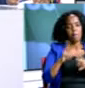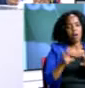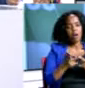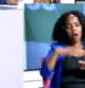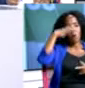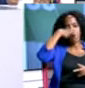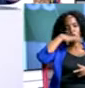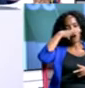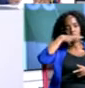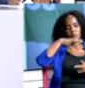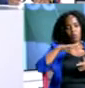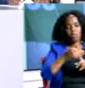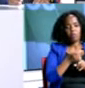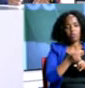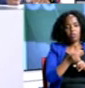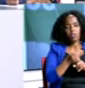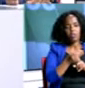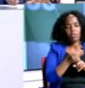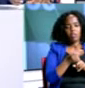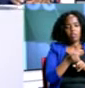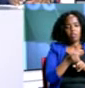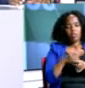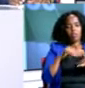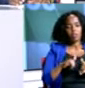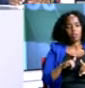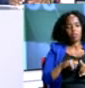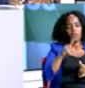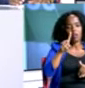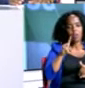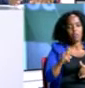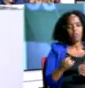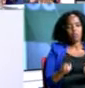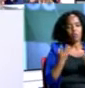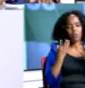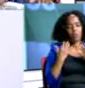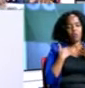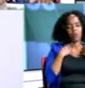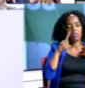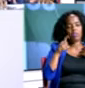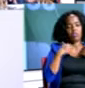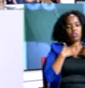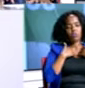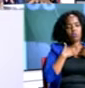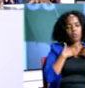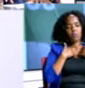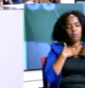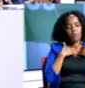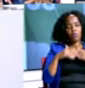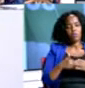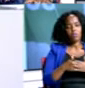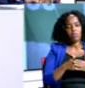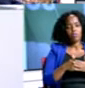o'aatii wal qabsiisaniitiin odeeffannoo adda addaatu jira. Isa kanas gaafii hedduu gaafataatiin jiru. Kanaafuu nu